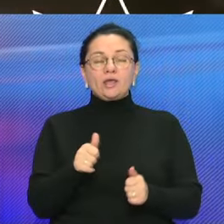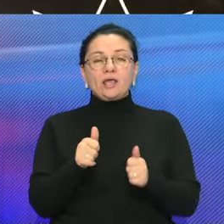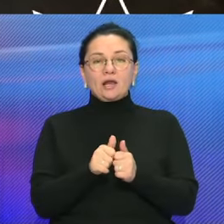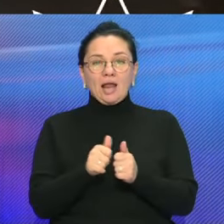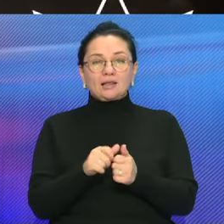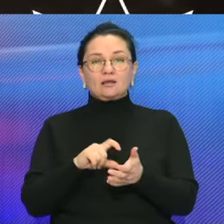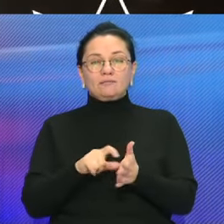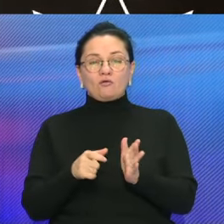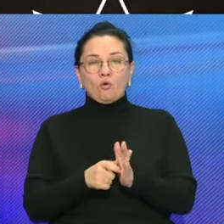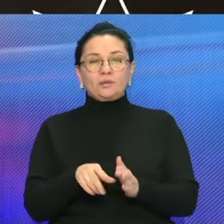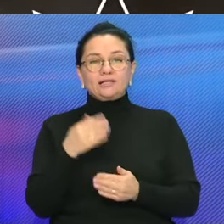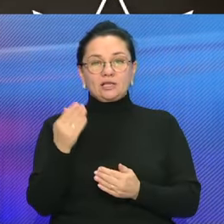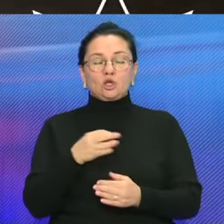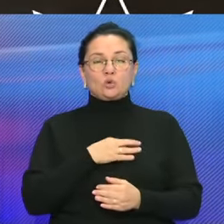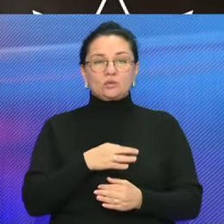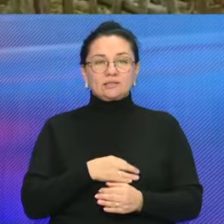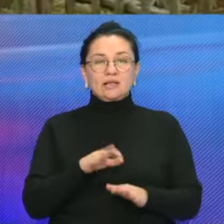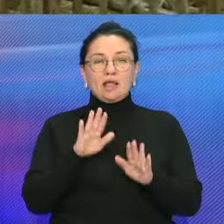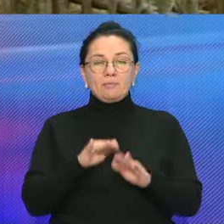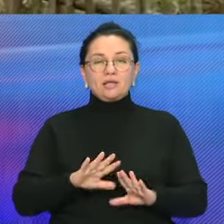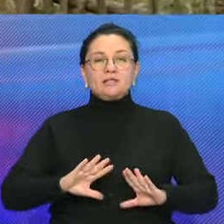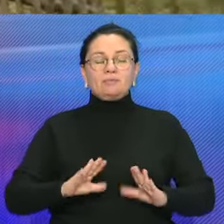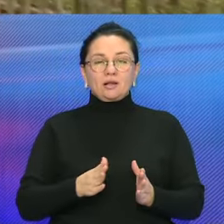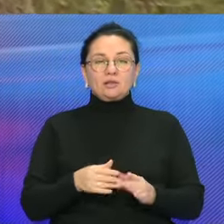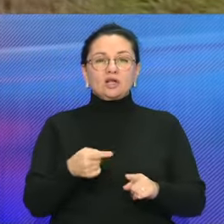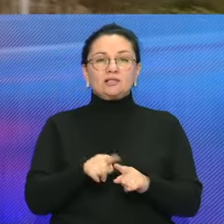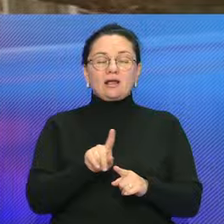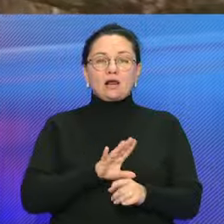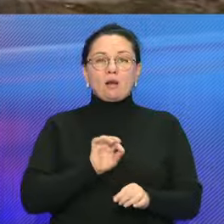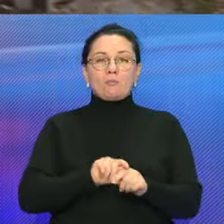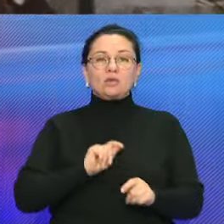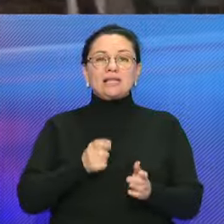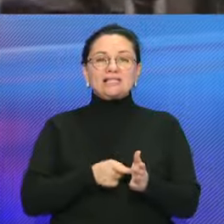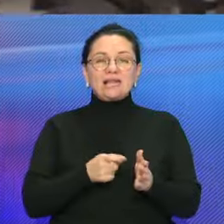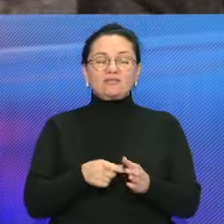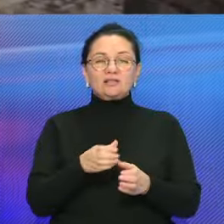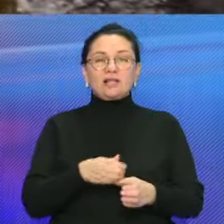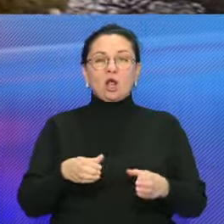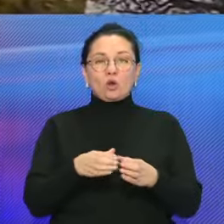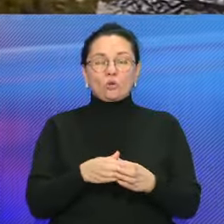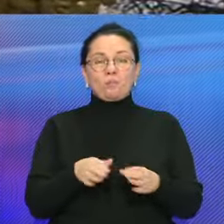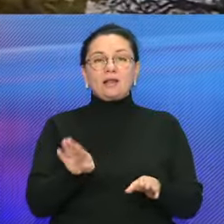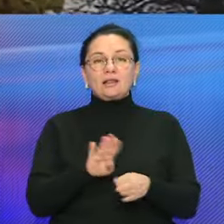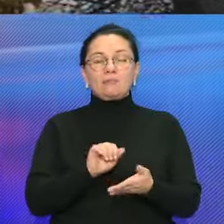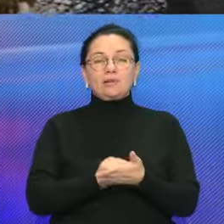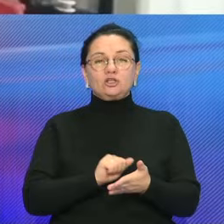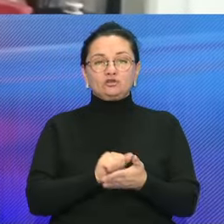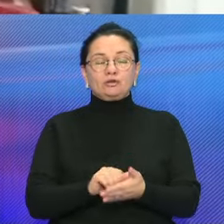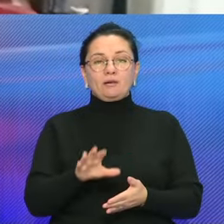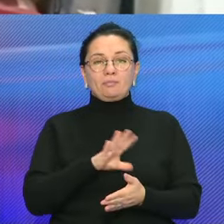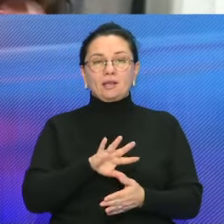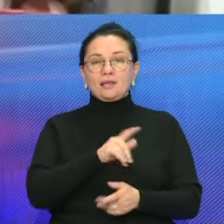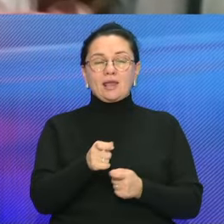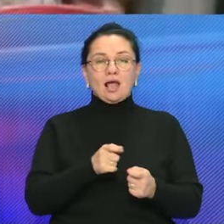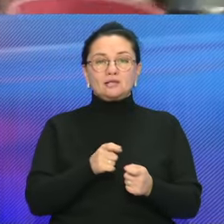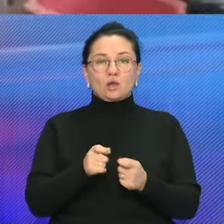соседнем покое яе сына. На месте здарения працует следшая оперативная группа. Попередней причиной вогненной трагедии стало